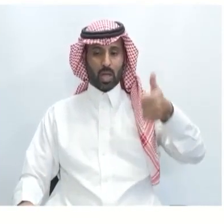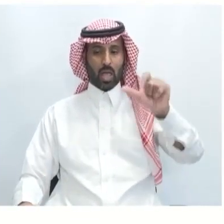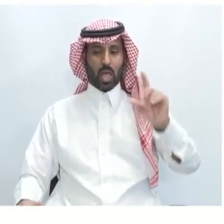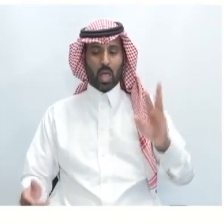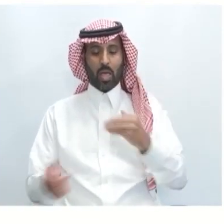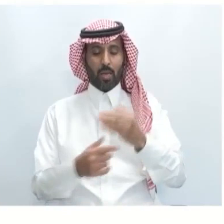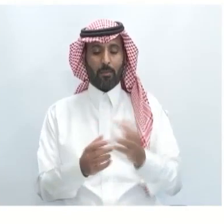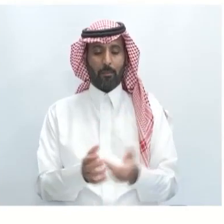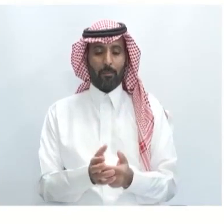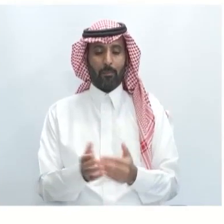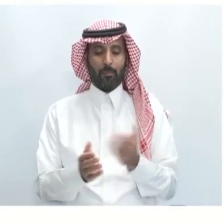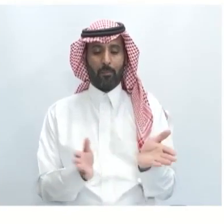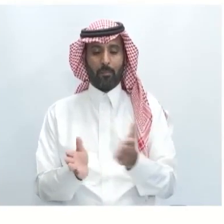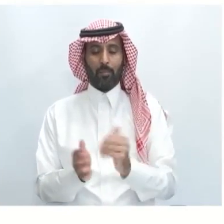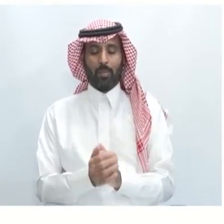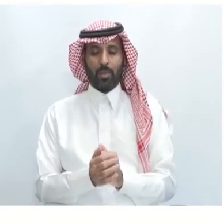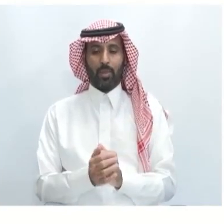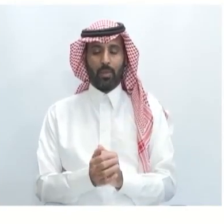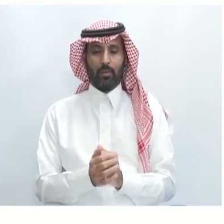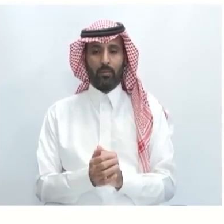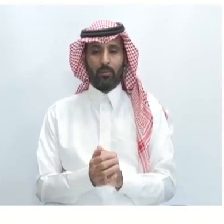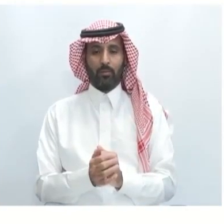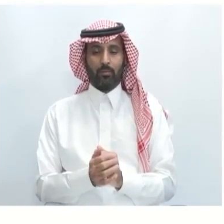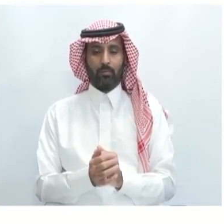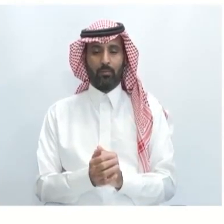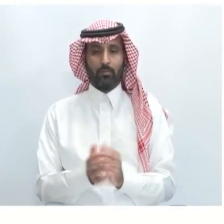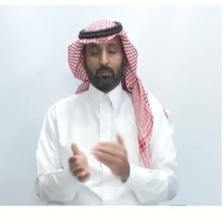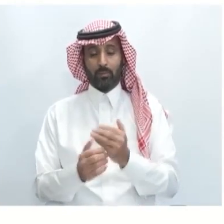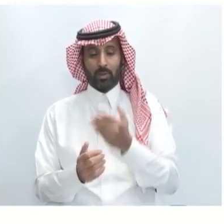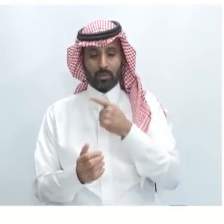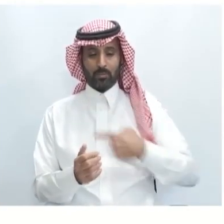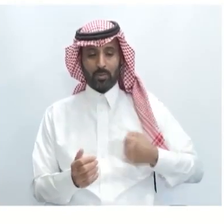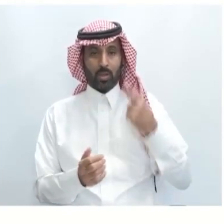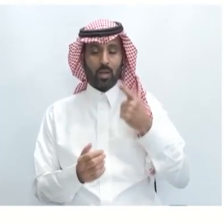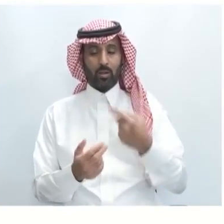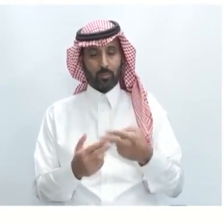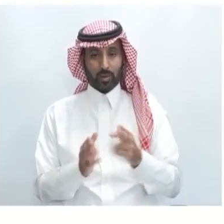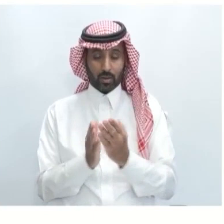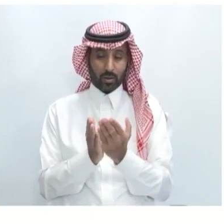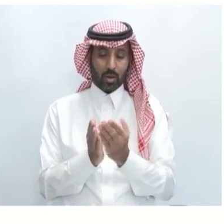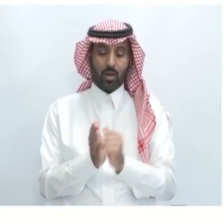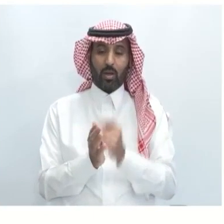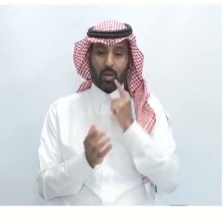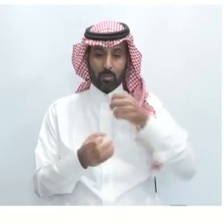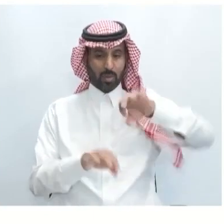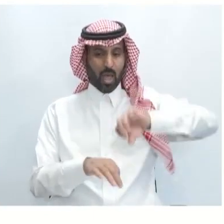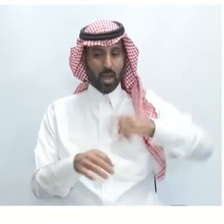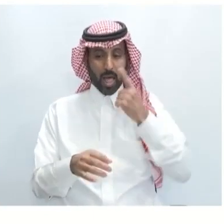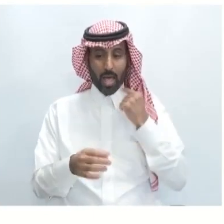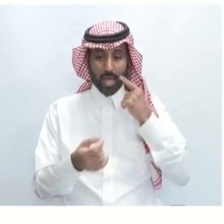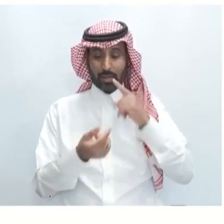المهنه عالم البيولوجيا الجزيئيه اذا بسم الله نبدا هذا الفصل كيمياء الحياه المركبات العضويه